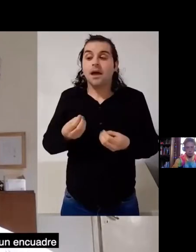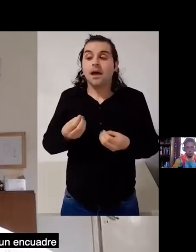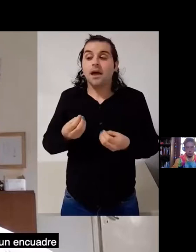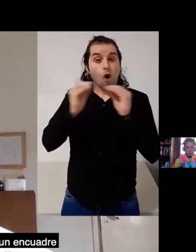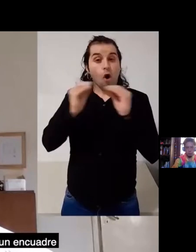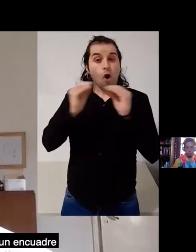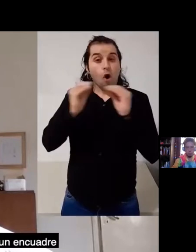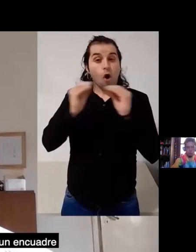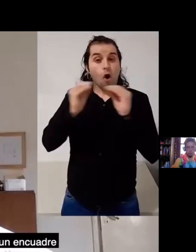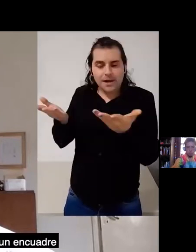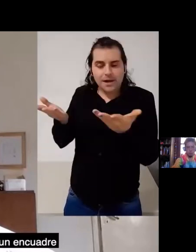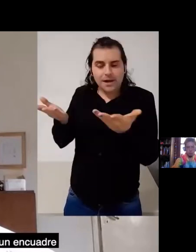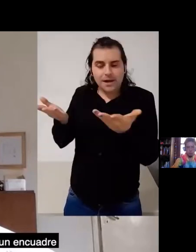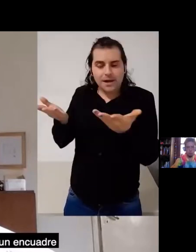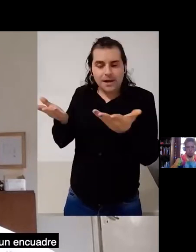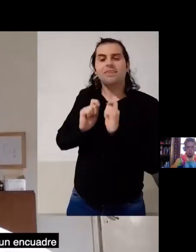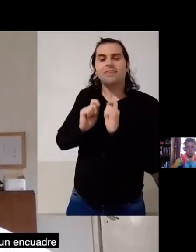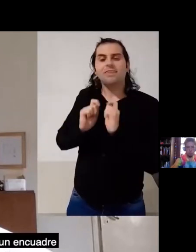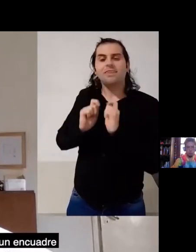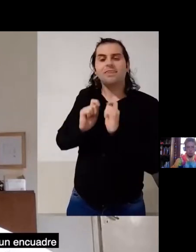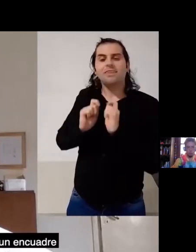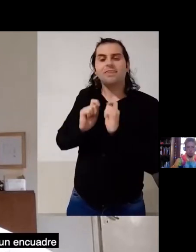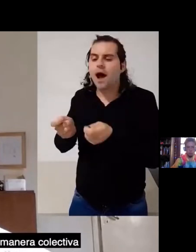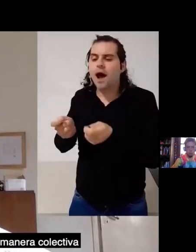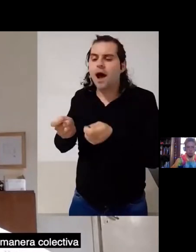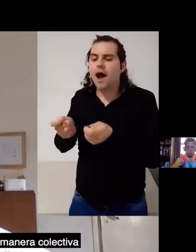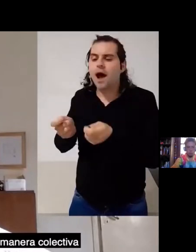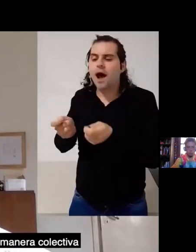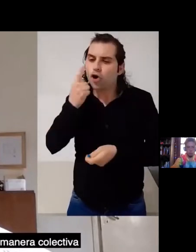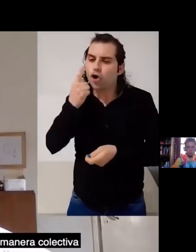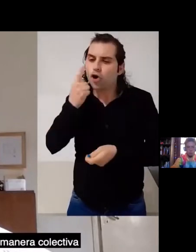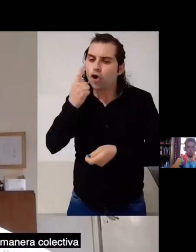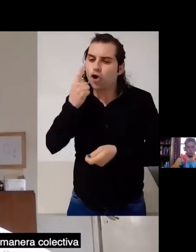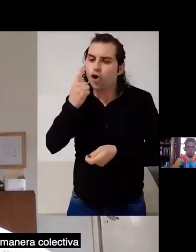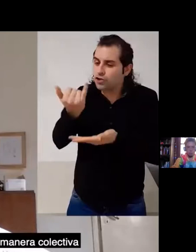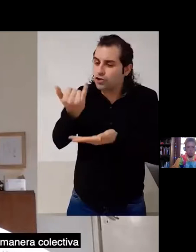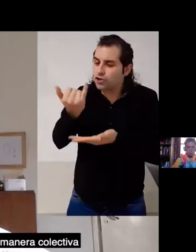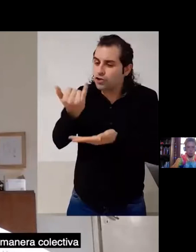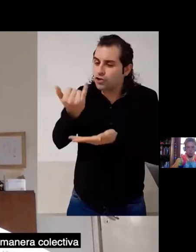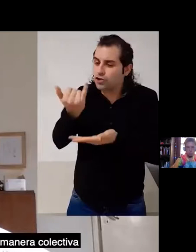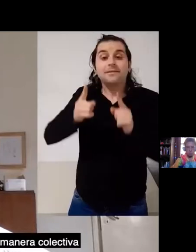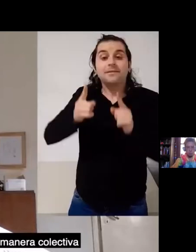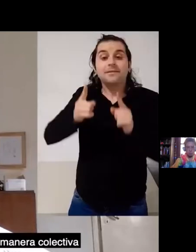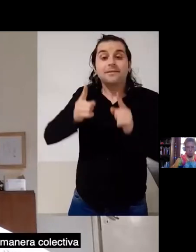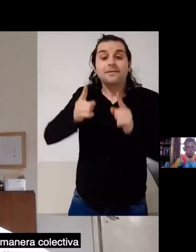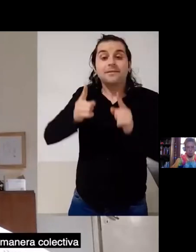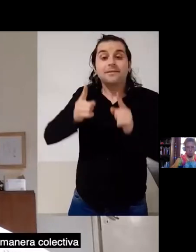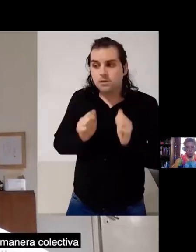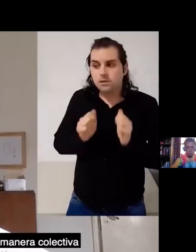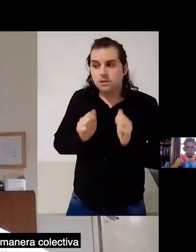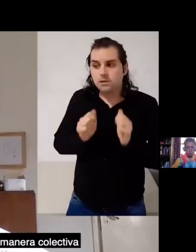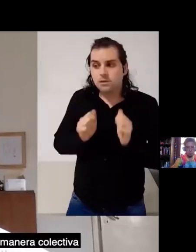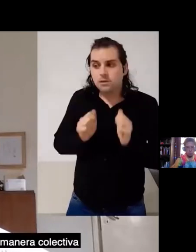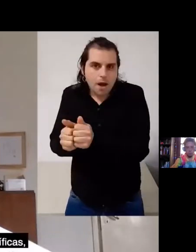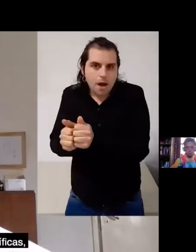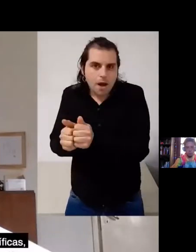camarades à leurs droits, mais aussi pour pouvoir nous construire un cadre pour nous-mêmes pouvoir